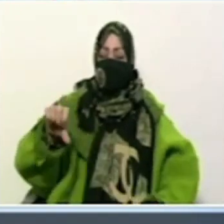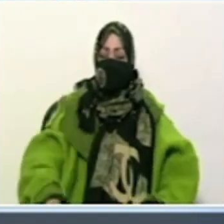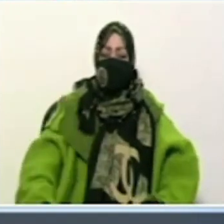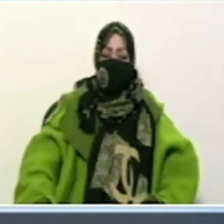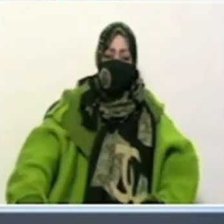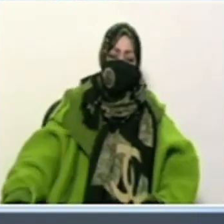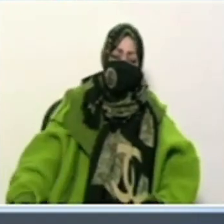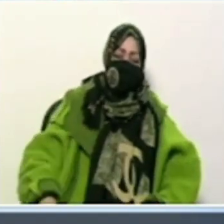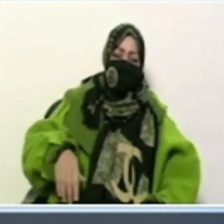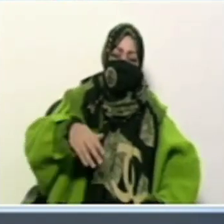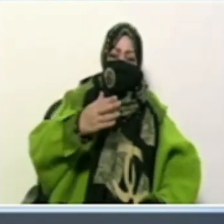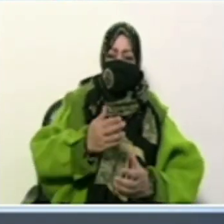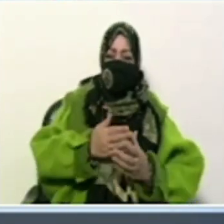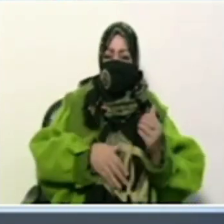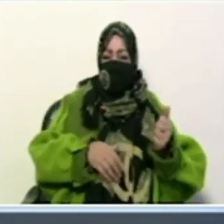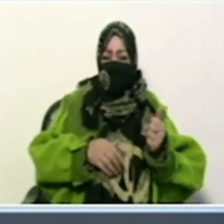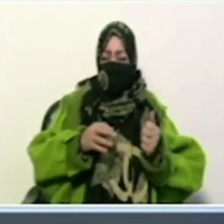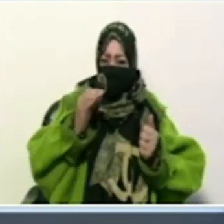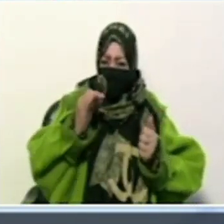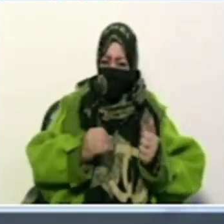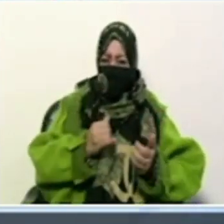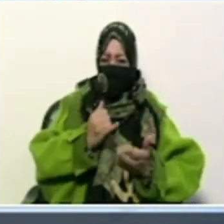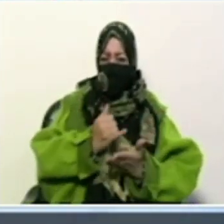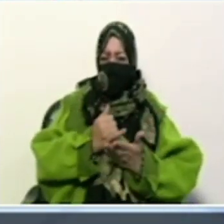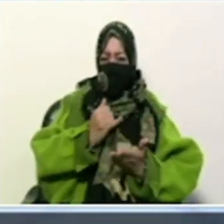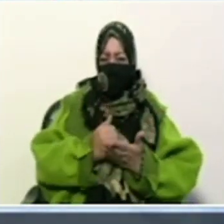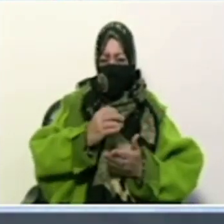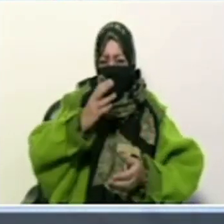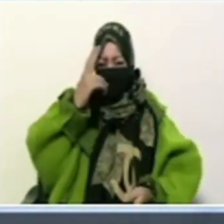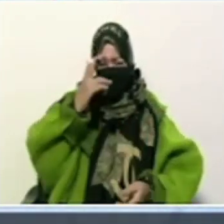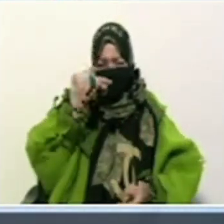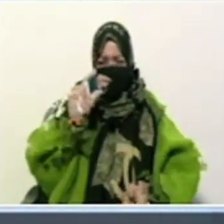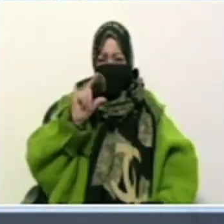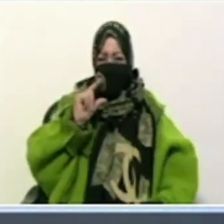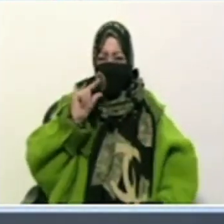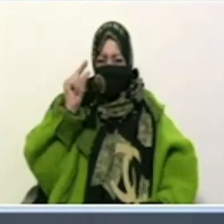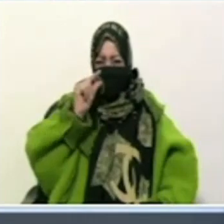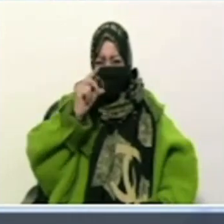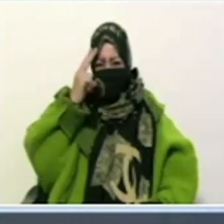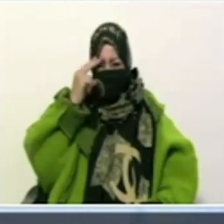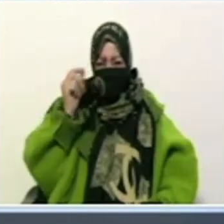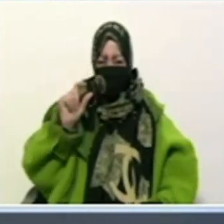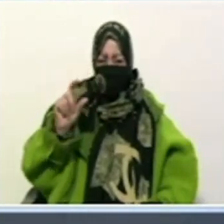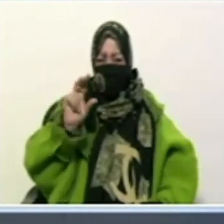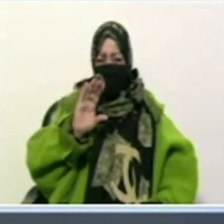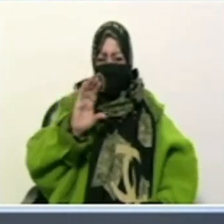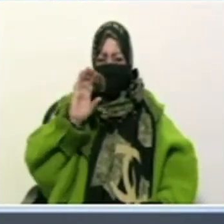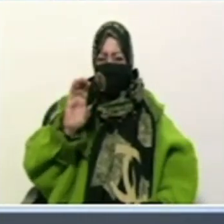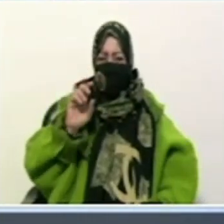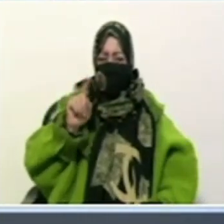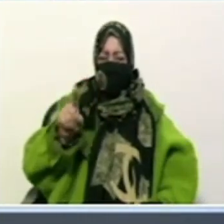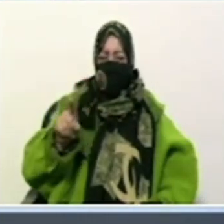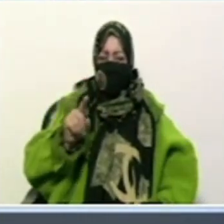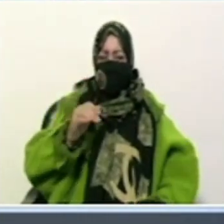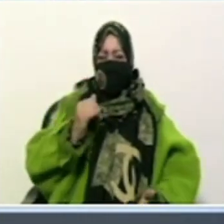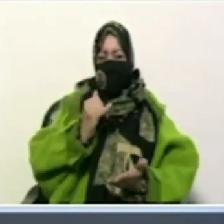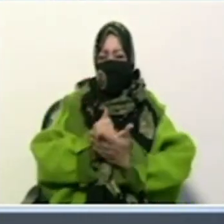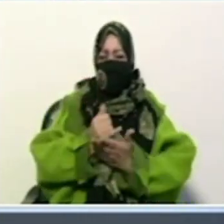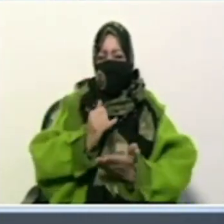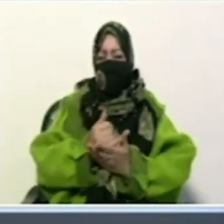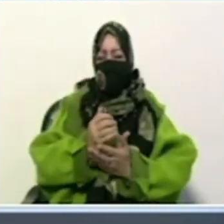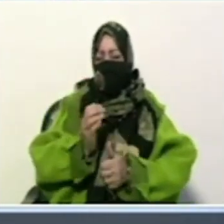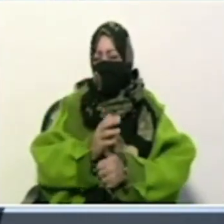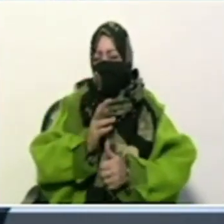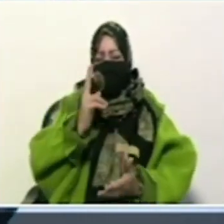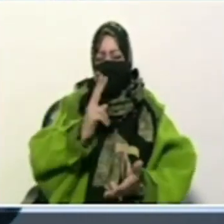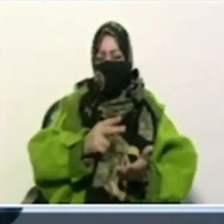ويلزمه فقلنا إثبات الإجراءات. لكن هو إن كان سؤال السائل يعني سؤال السائل كان عن الميراث، يجيب إن شاء